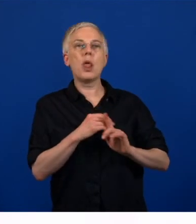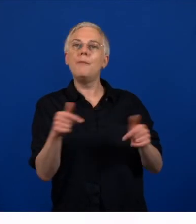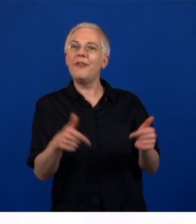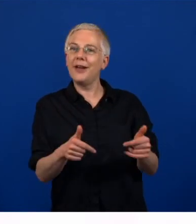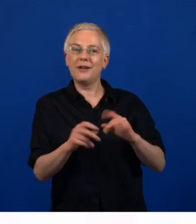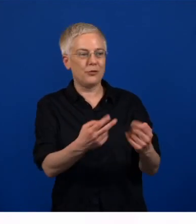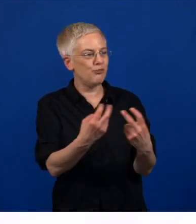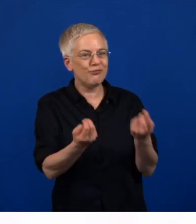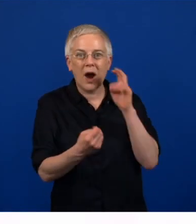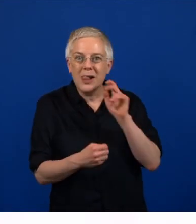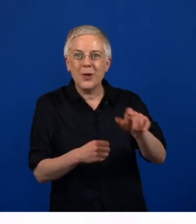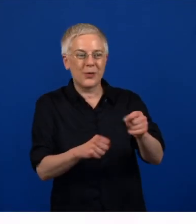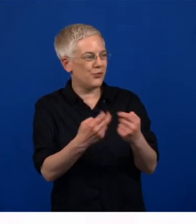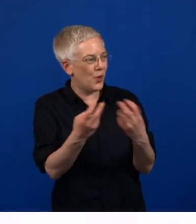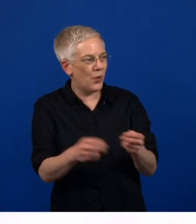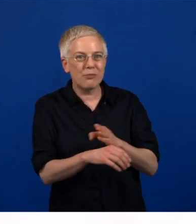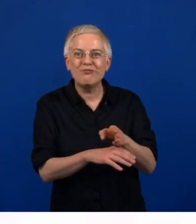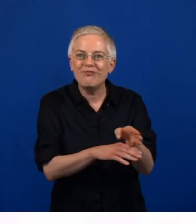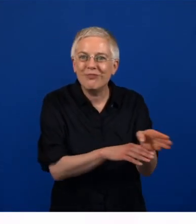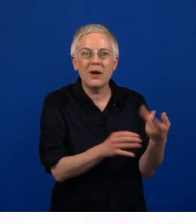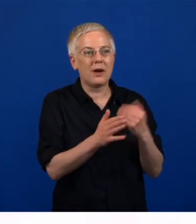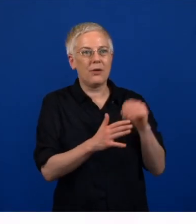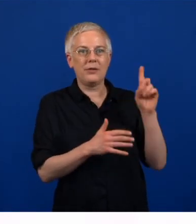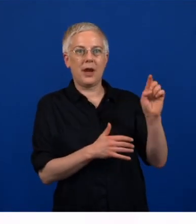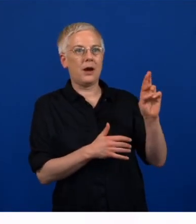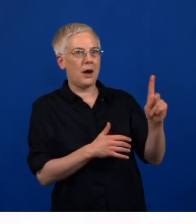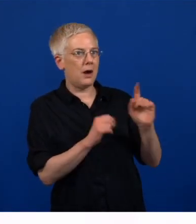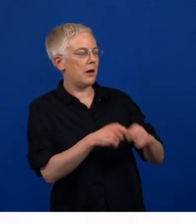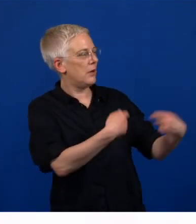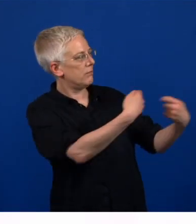beim Deutschen Roten Kreuz versorgen. Dort haben wir Schutzmaterial hingegeben.